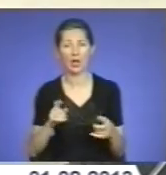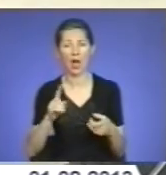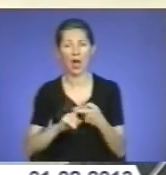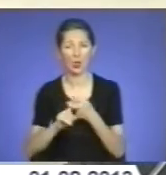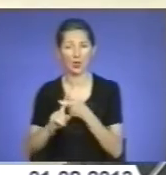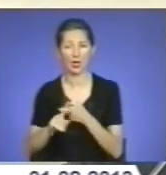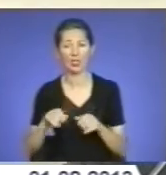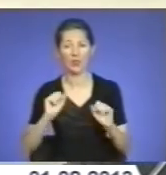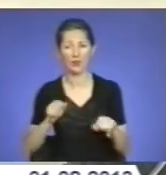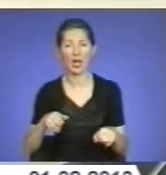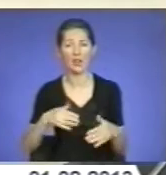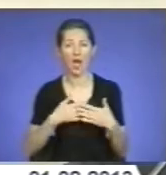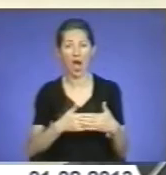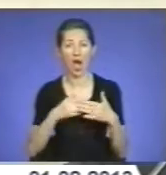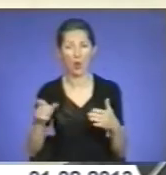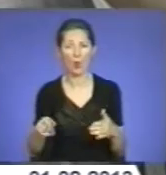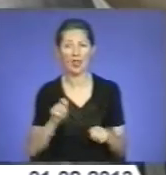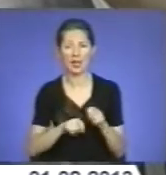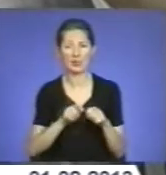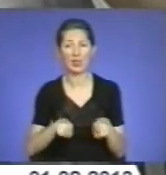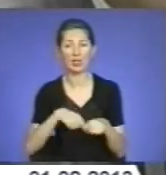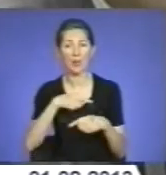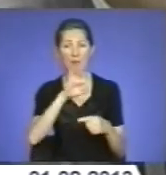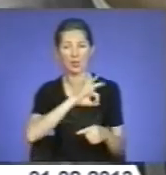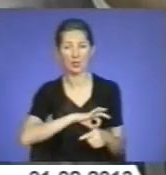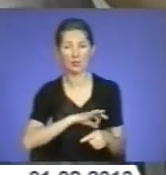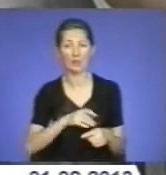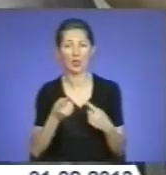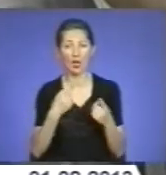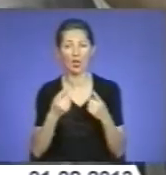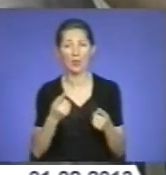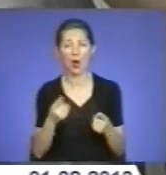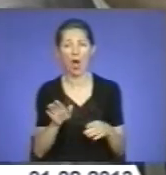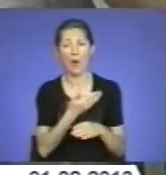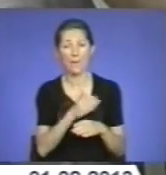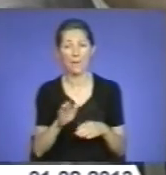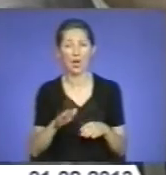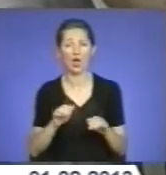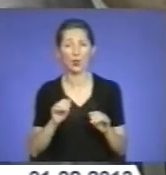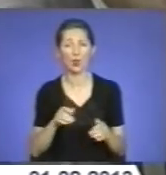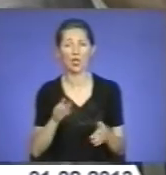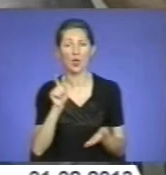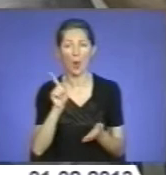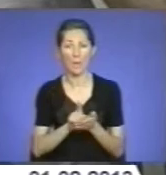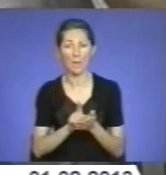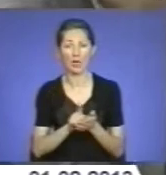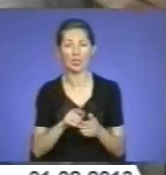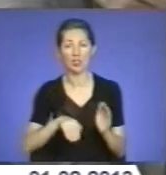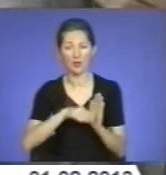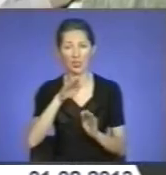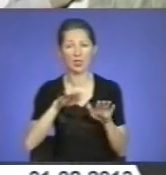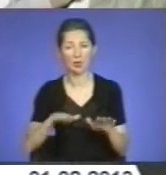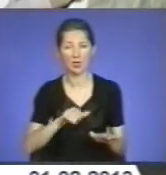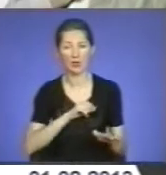громада, експерти, бізнес. Головно йдеться про перерозподіл повноважень з вищих на місцеві органи влади, а ще